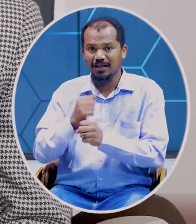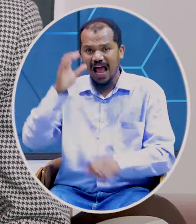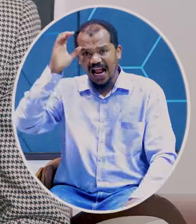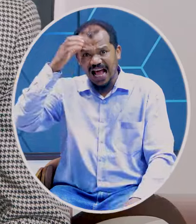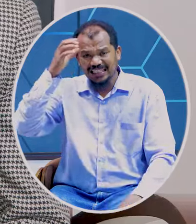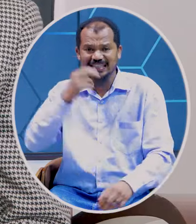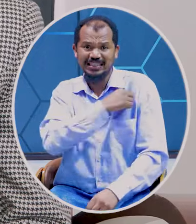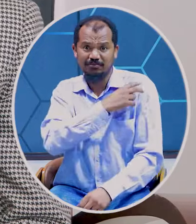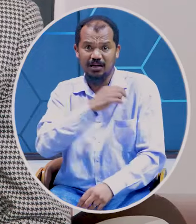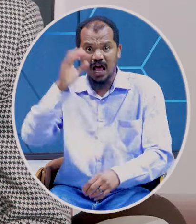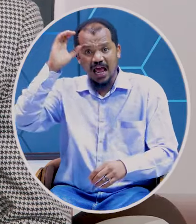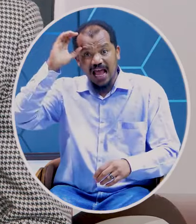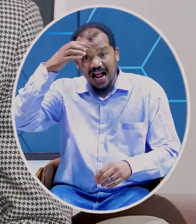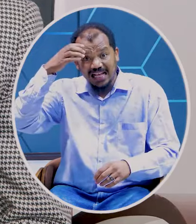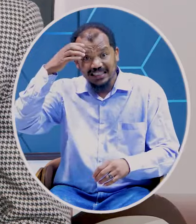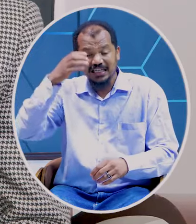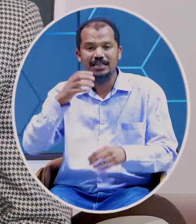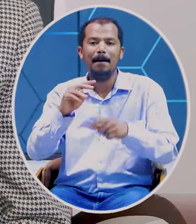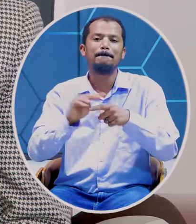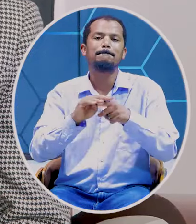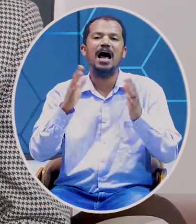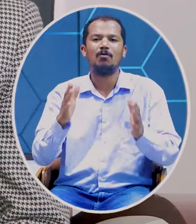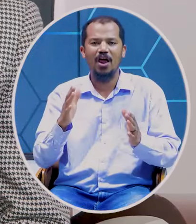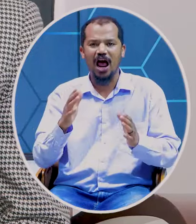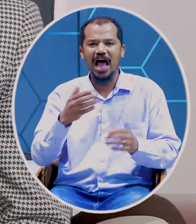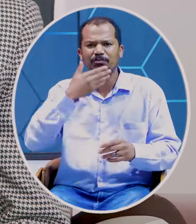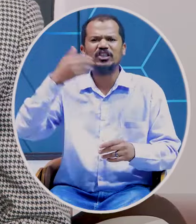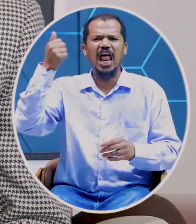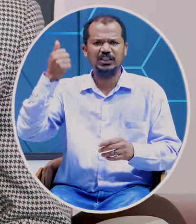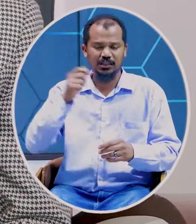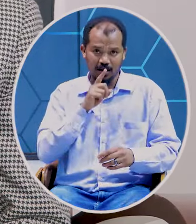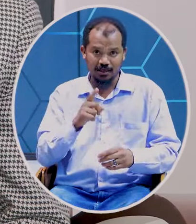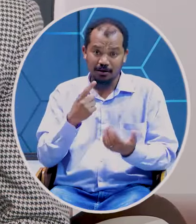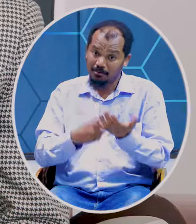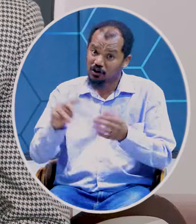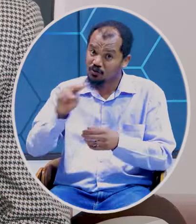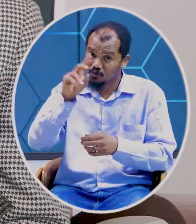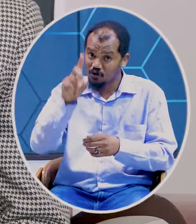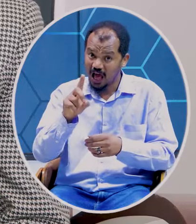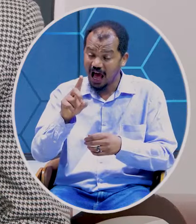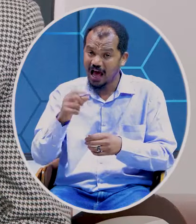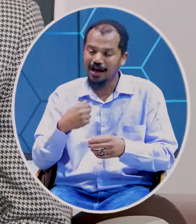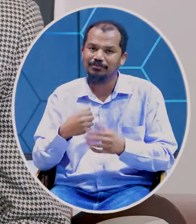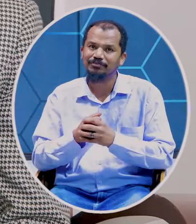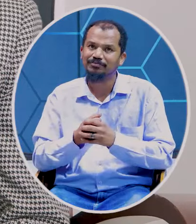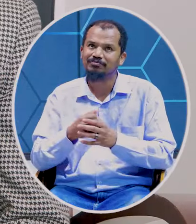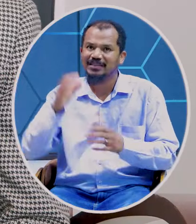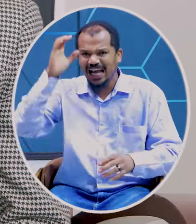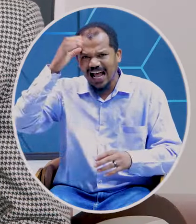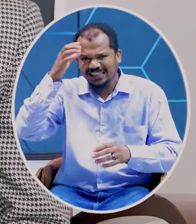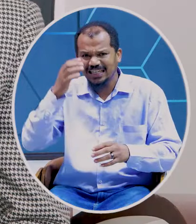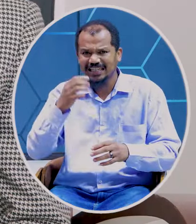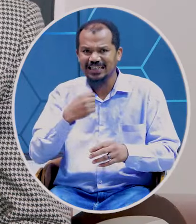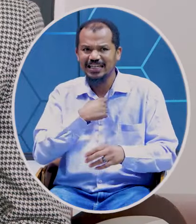የምሰራውም በካንሰር ሕክምና ነው። የካንሰር ሕክምና ባለሙያ ነኝ፣ ስፔሻሊስት ነኝ። በዚህ ሙያ ላይ